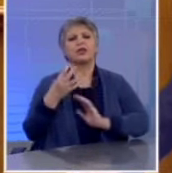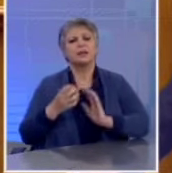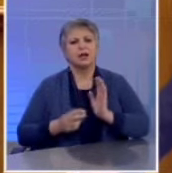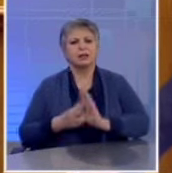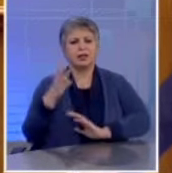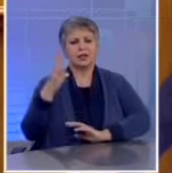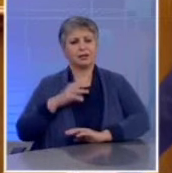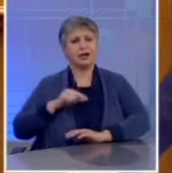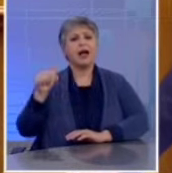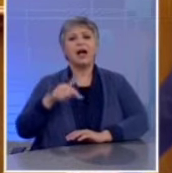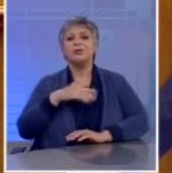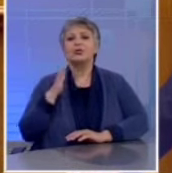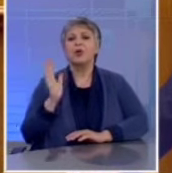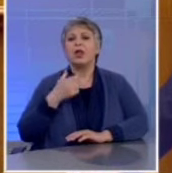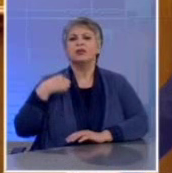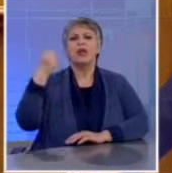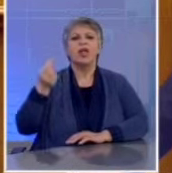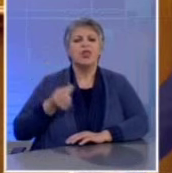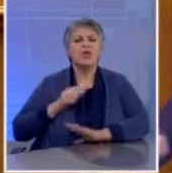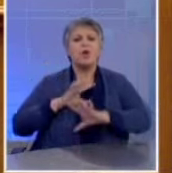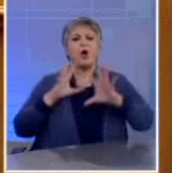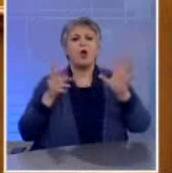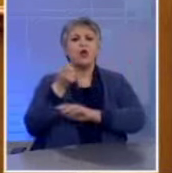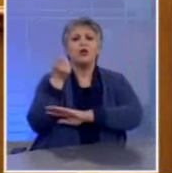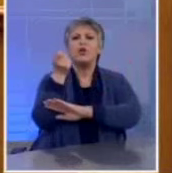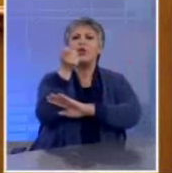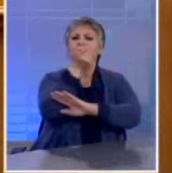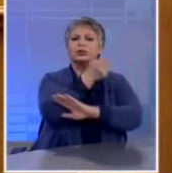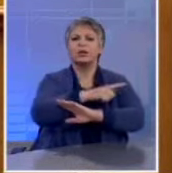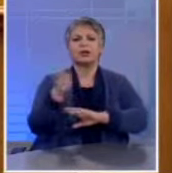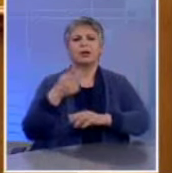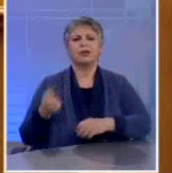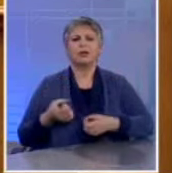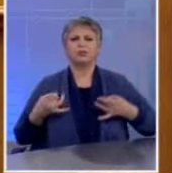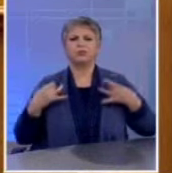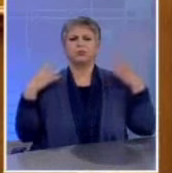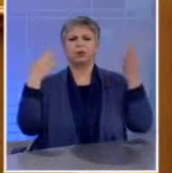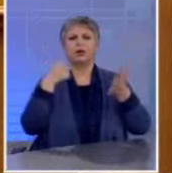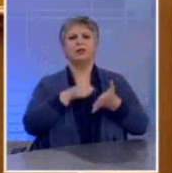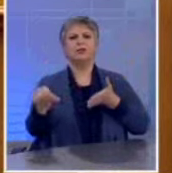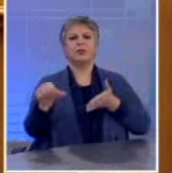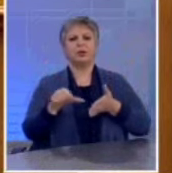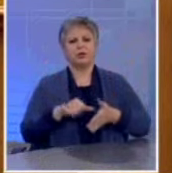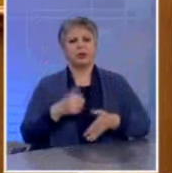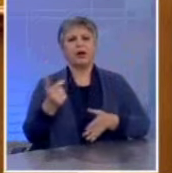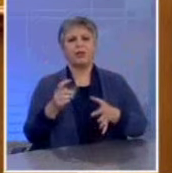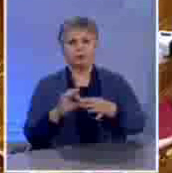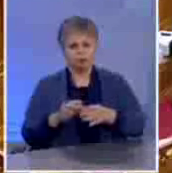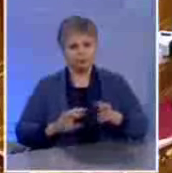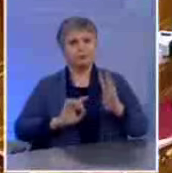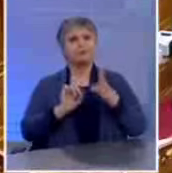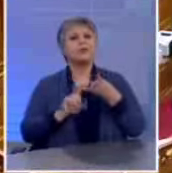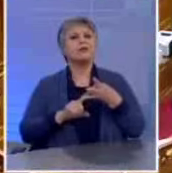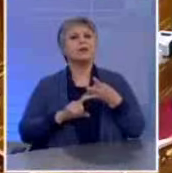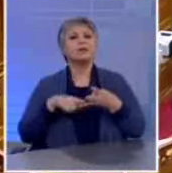διοίκησης όλων των δημοτικών επιχειρήσεων, αλλά και κάθε συμβεβλημένο με αυτές ιδιώτη. Παρέμβαση νούμερο 3.